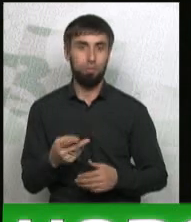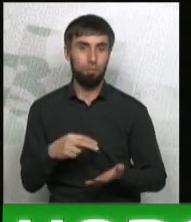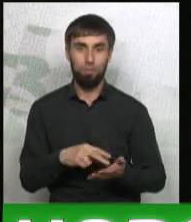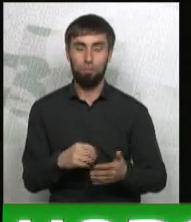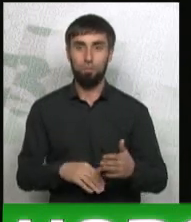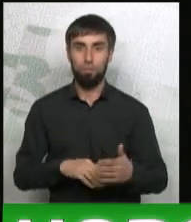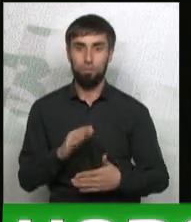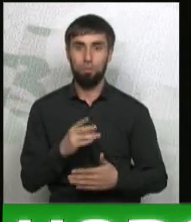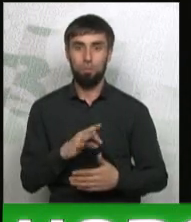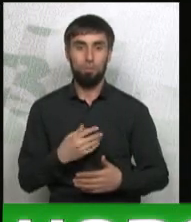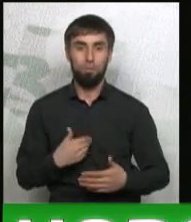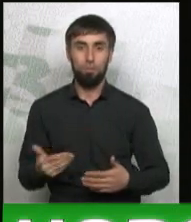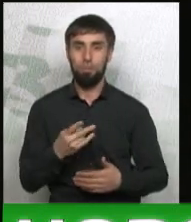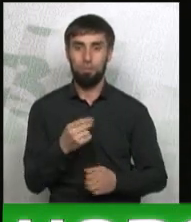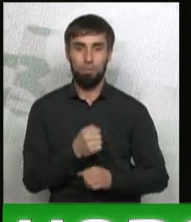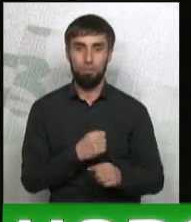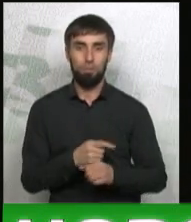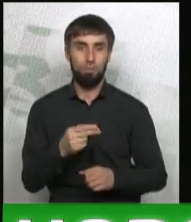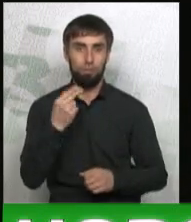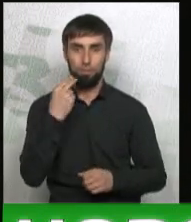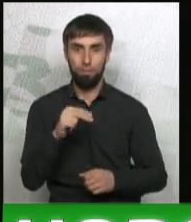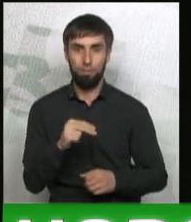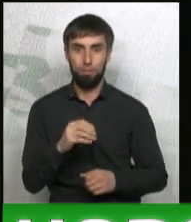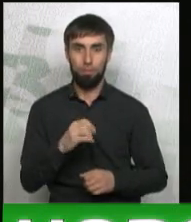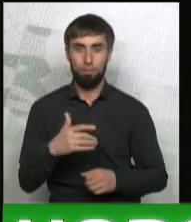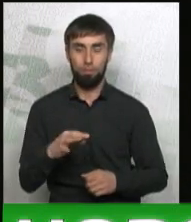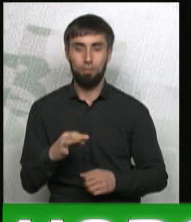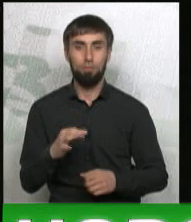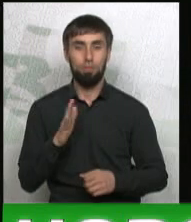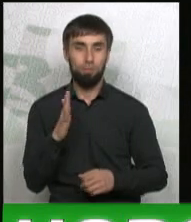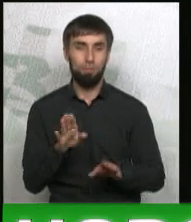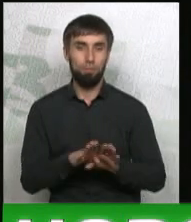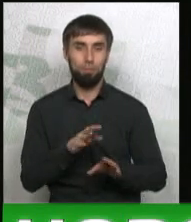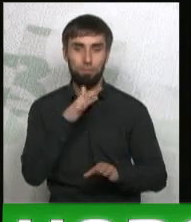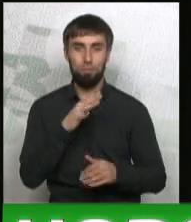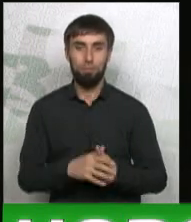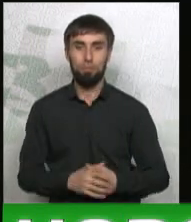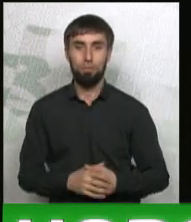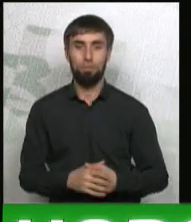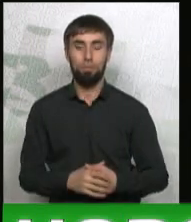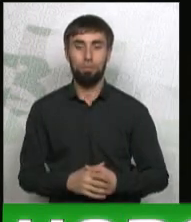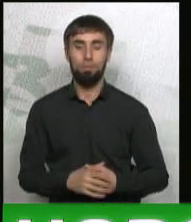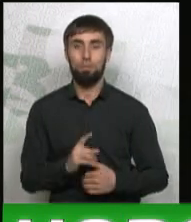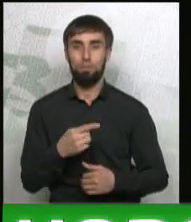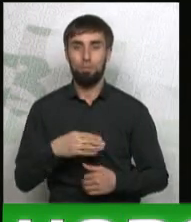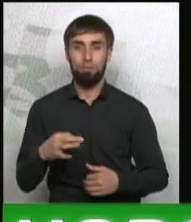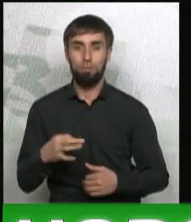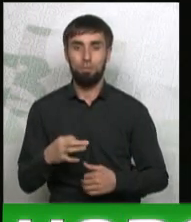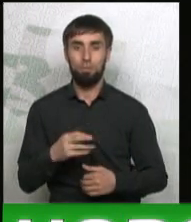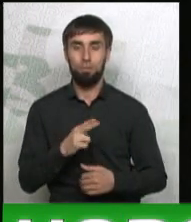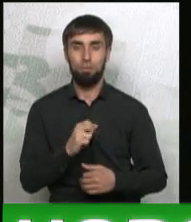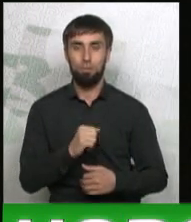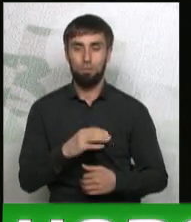лучше, но мы должны сделать его великолепным. Придет такое время, понимаете? Потому что